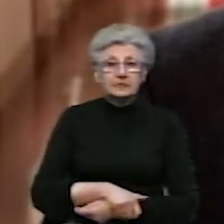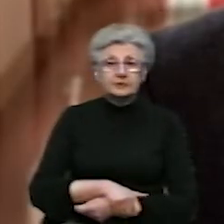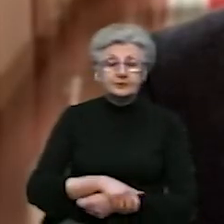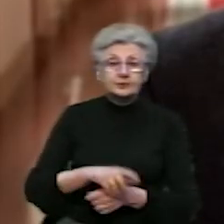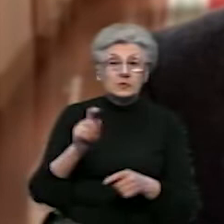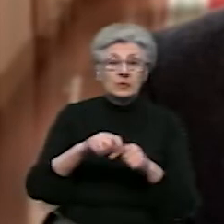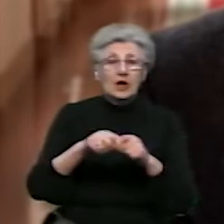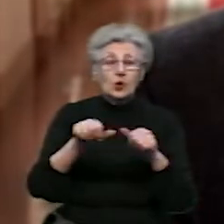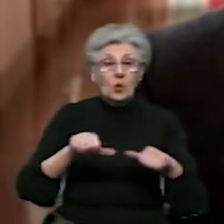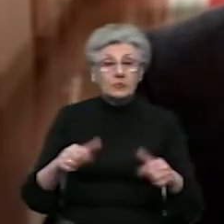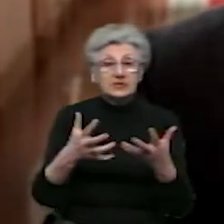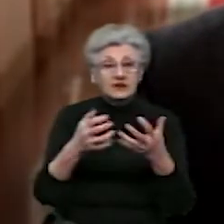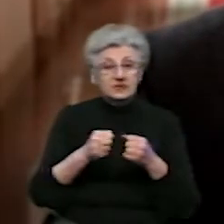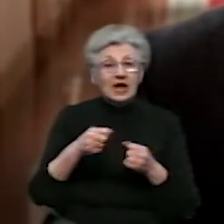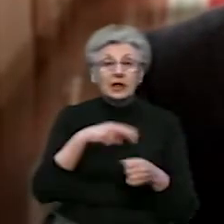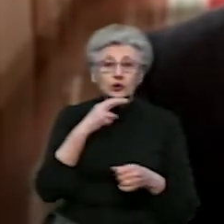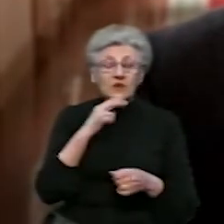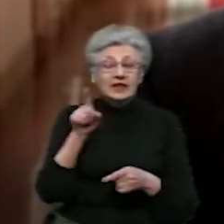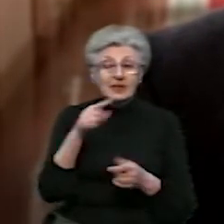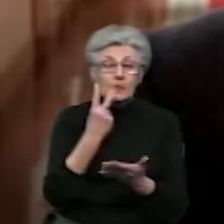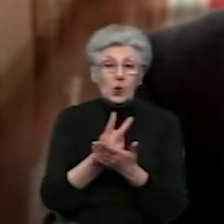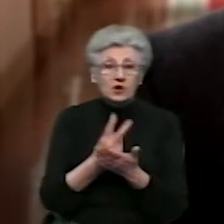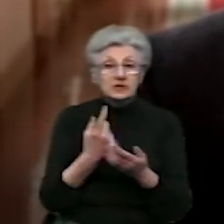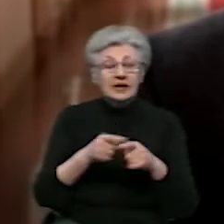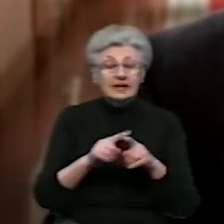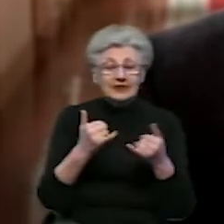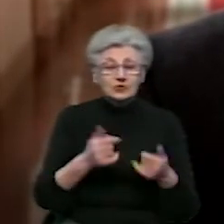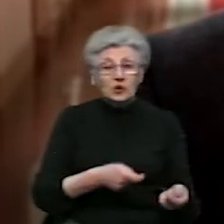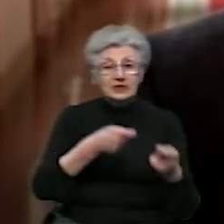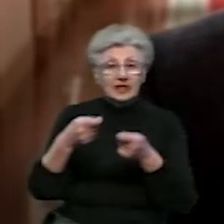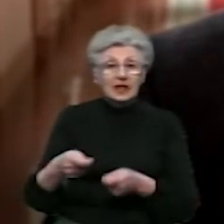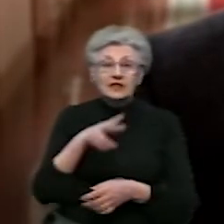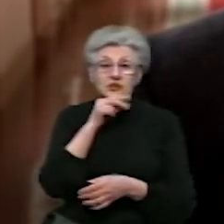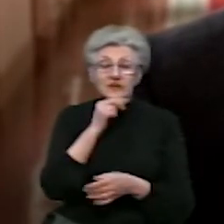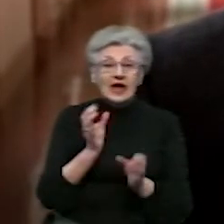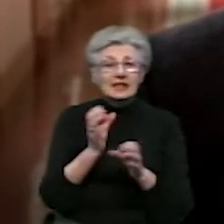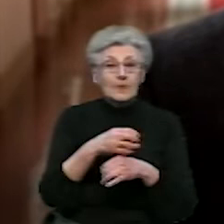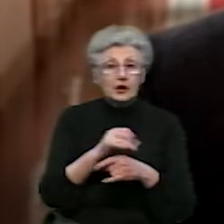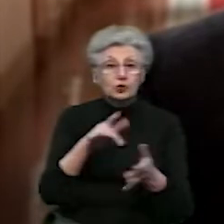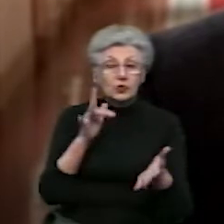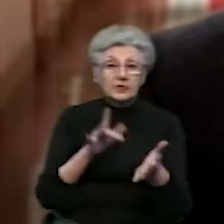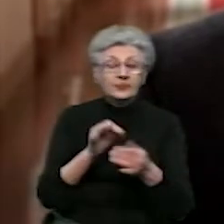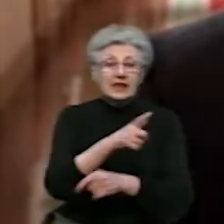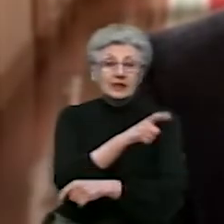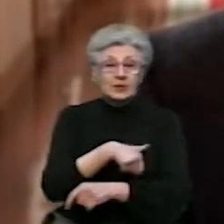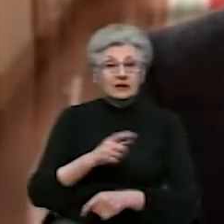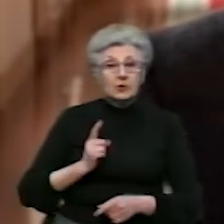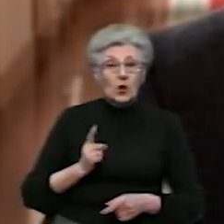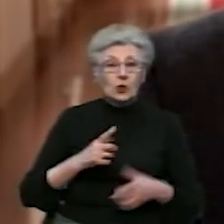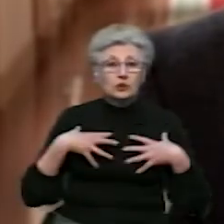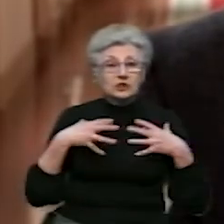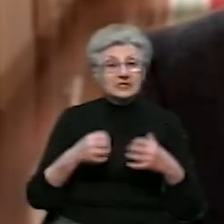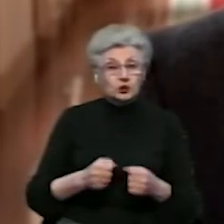Комісія взяла до уваги ті показники, які сьогодні надав Чернівецький лабораторний центр і Департамент охорони здоров'я.